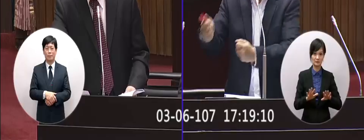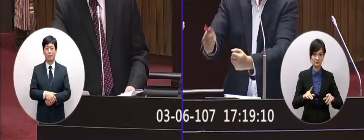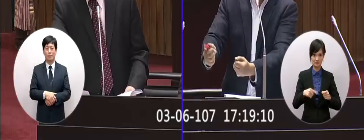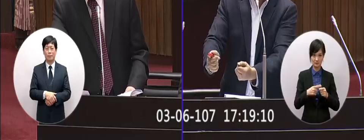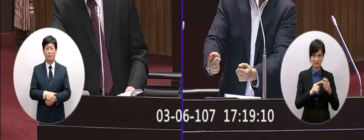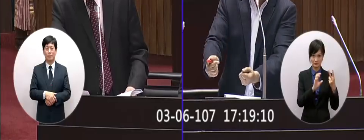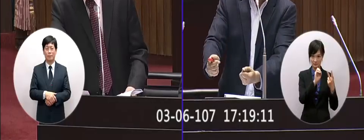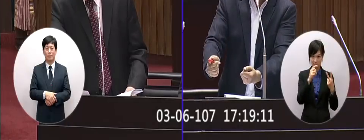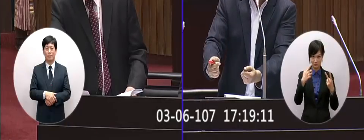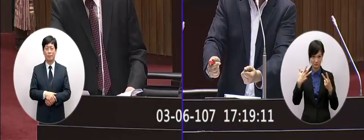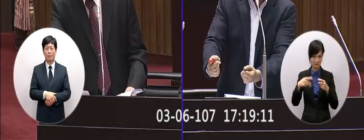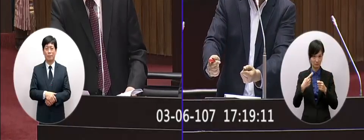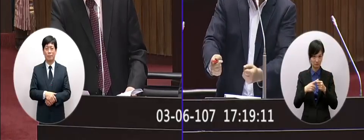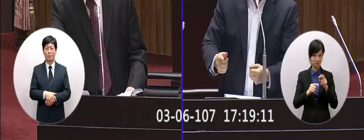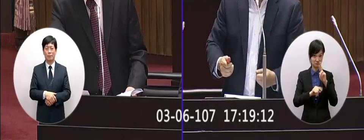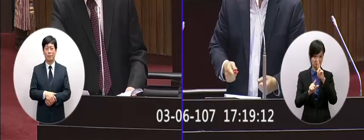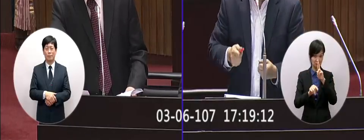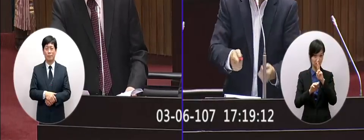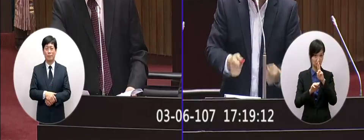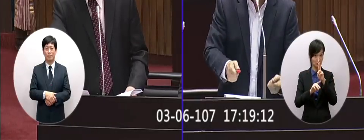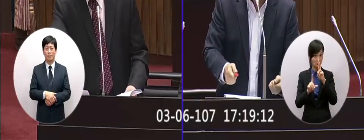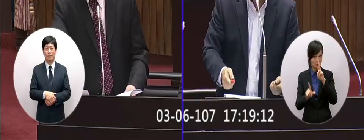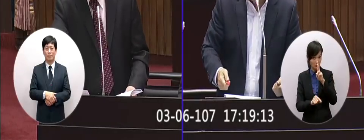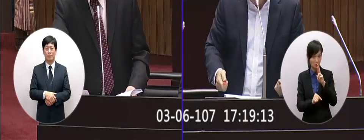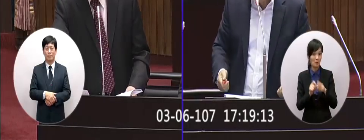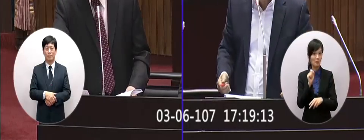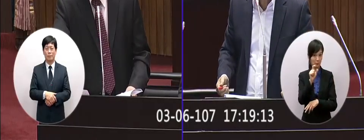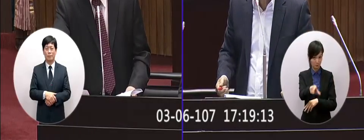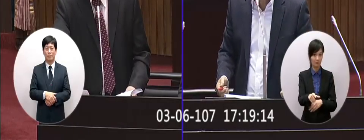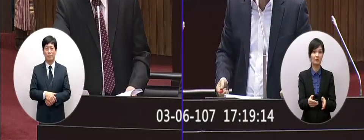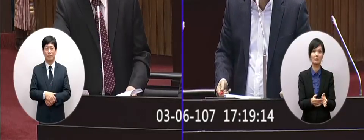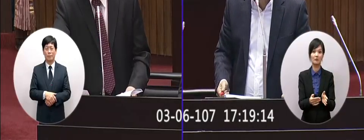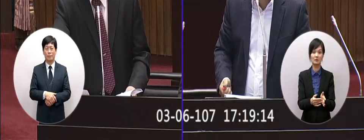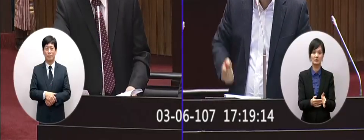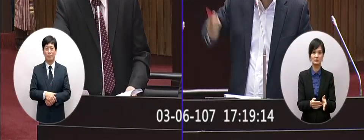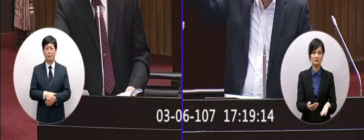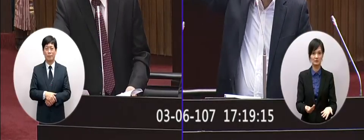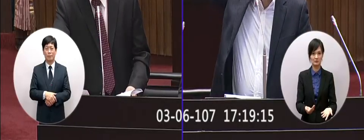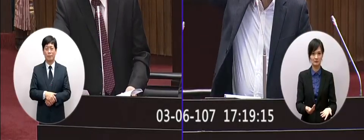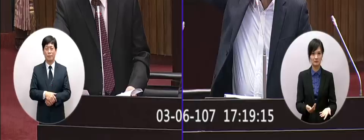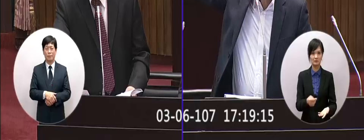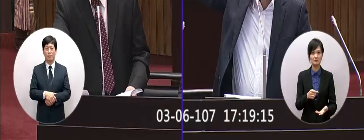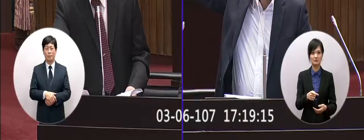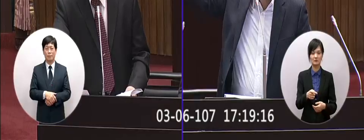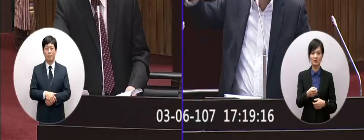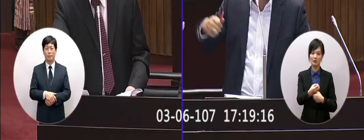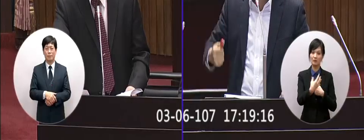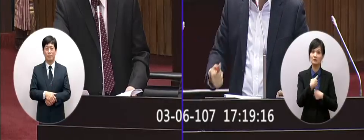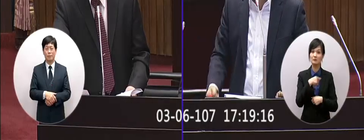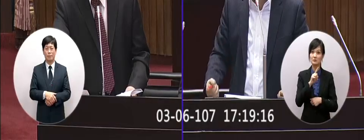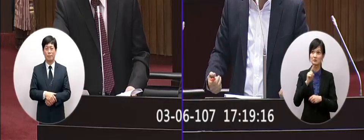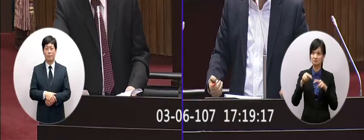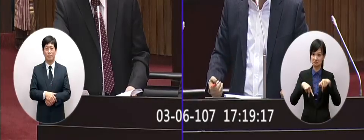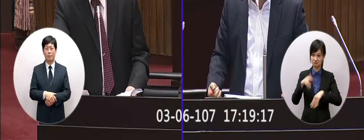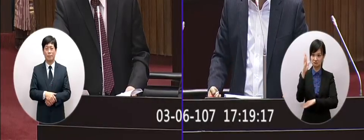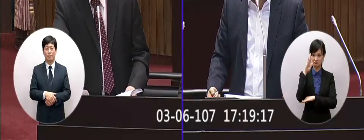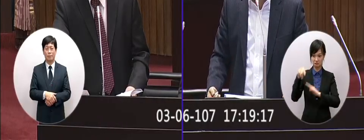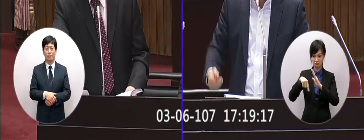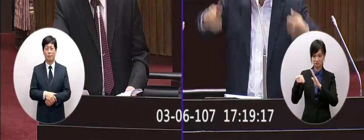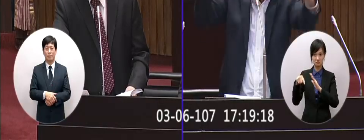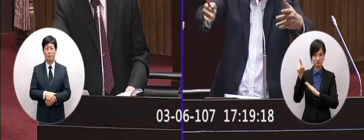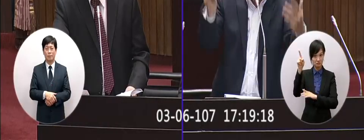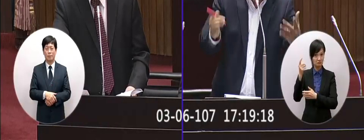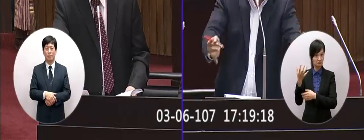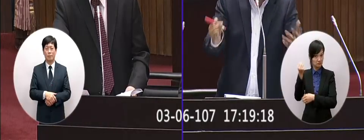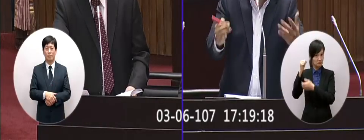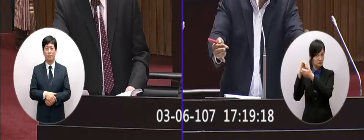讲会申购完毕啦。意思讲卖就对啊，我看卖还唔较紧呢。伊讲遐行政院决定啦。我听哪管讲有这个代志啦，